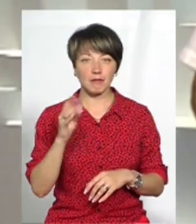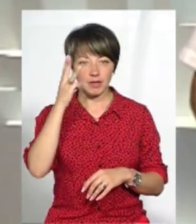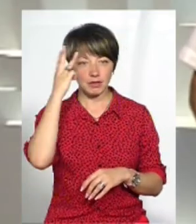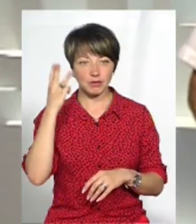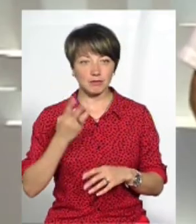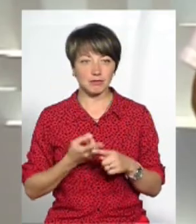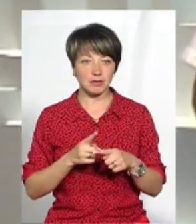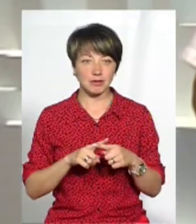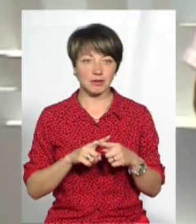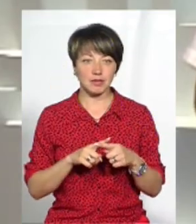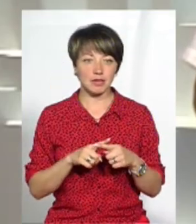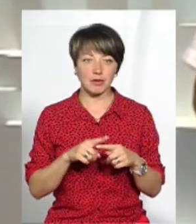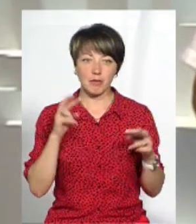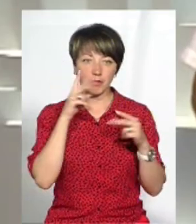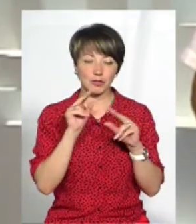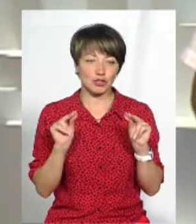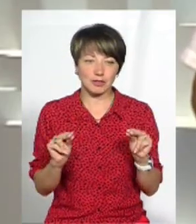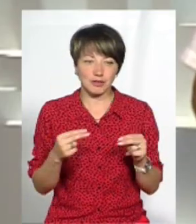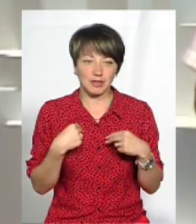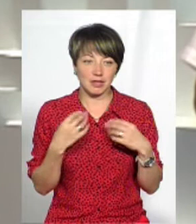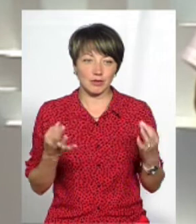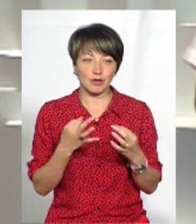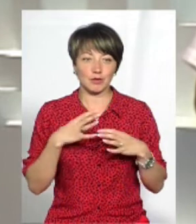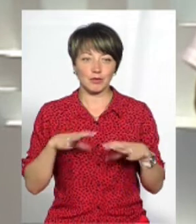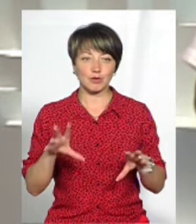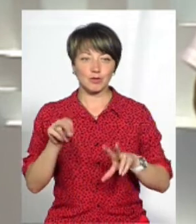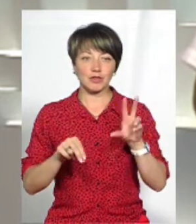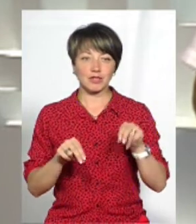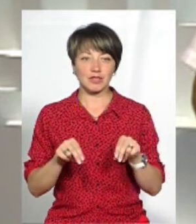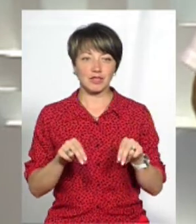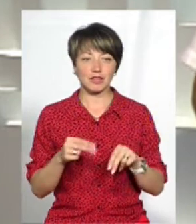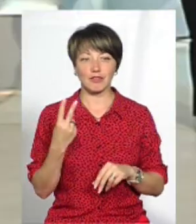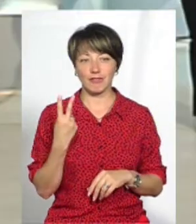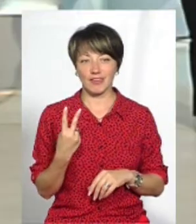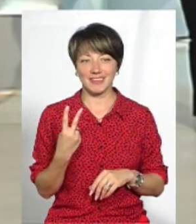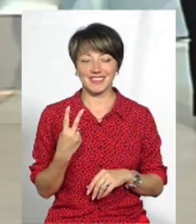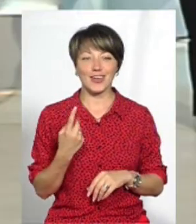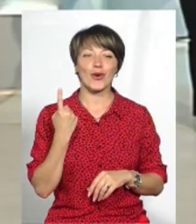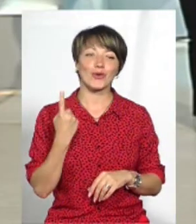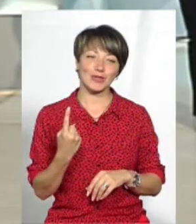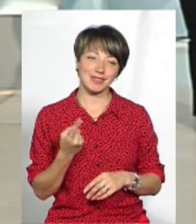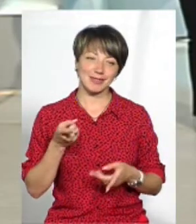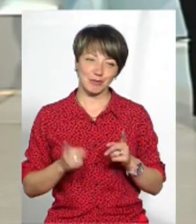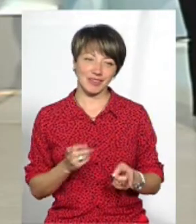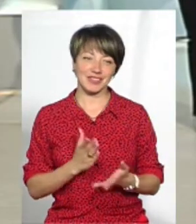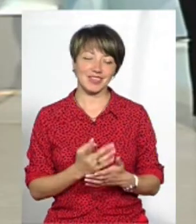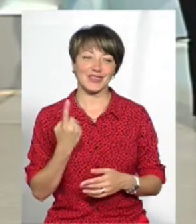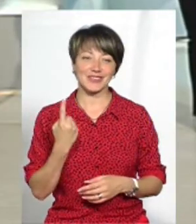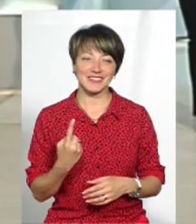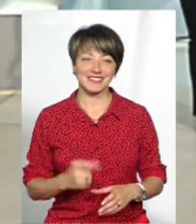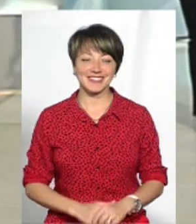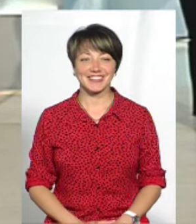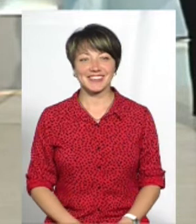Тут боюсь помилитися, тому що, чесно і відверто кажу, не був в жодному, але сподіваюся, що їх не менше 2. Він один, насправді, на